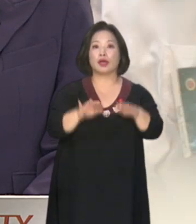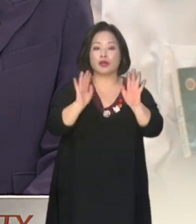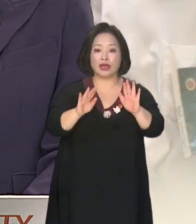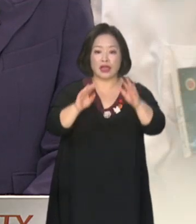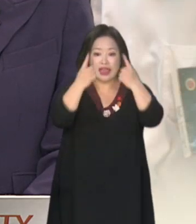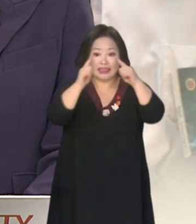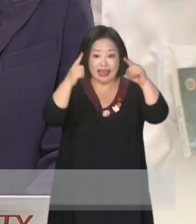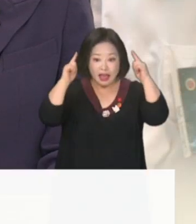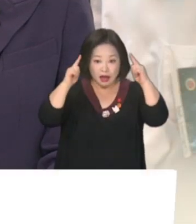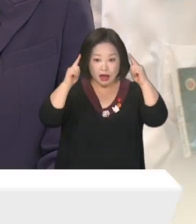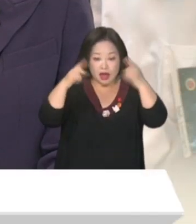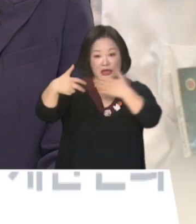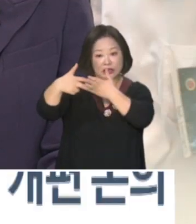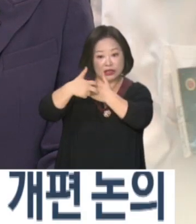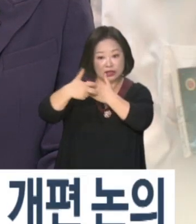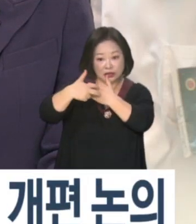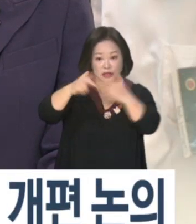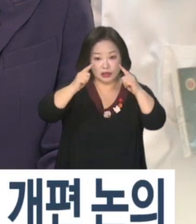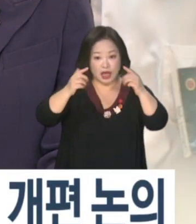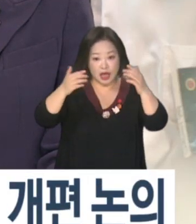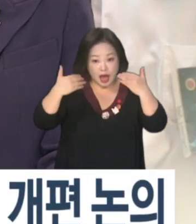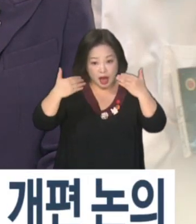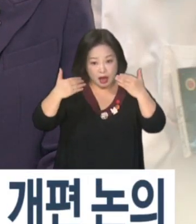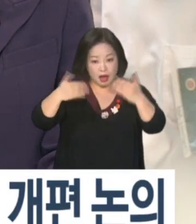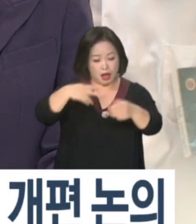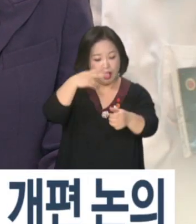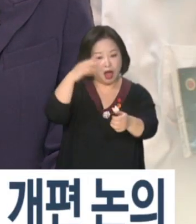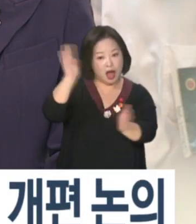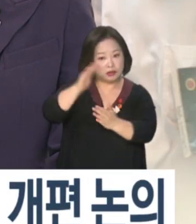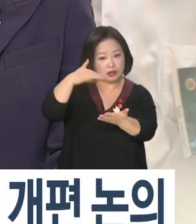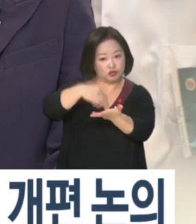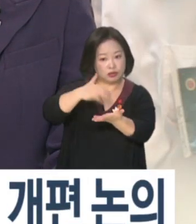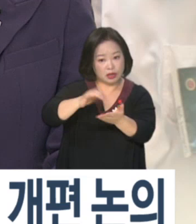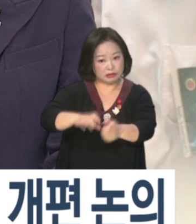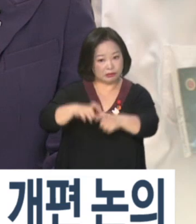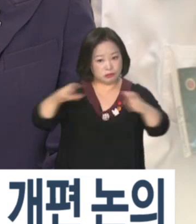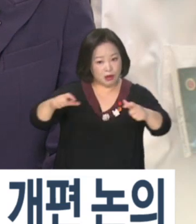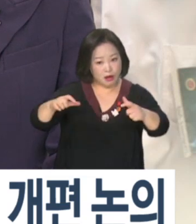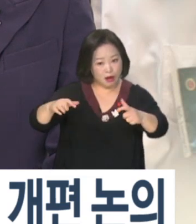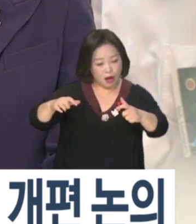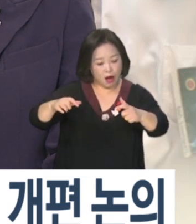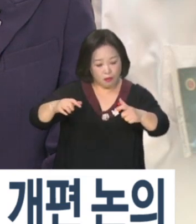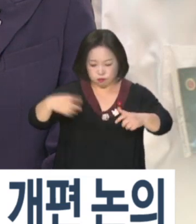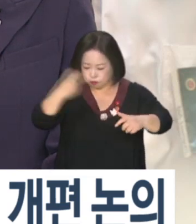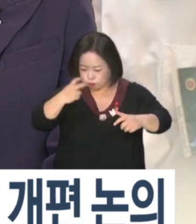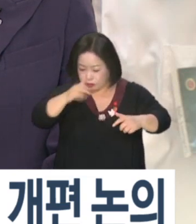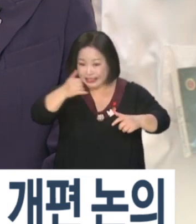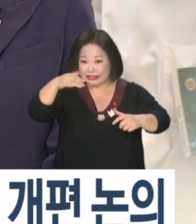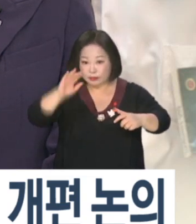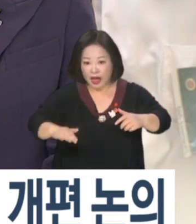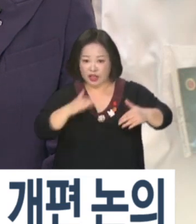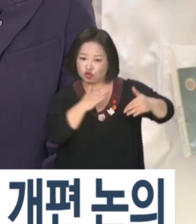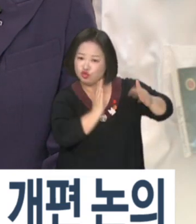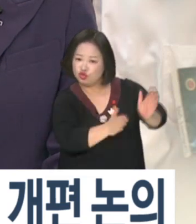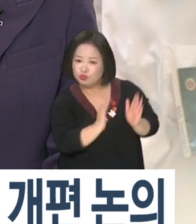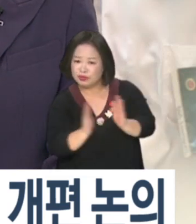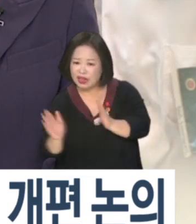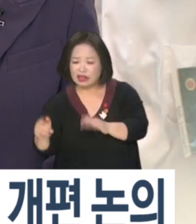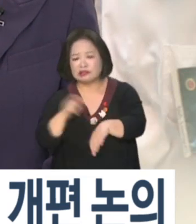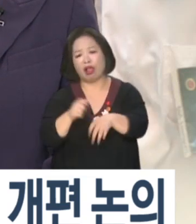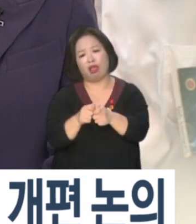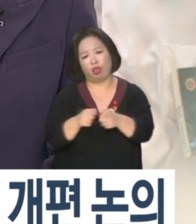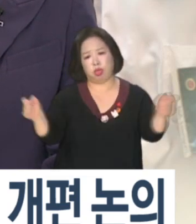의대 증원을 위한 준비가 활발하지만 실제 진행되더라도 의사 배출까지 10년 이상의 시간이 소유됩니다 정부가